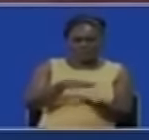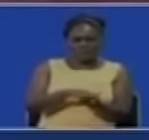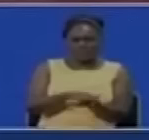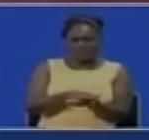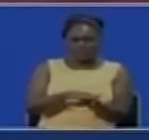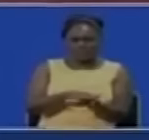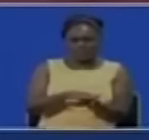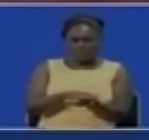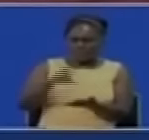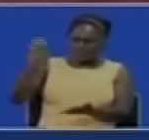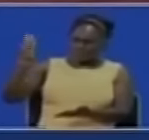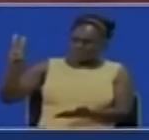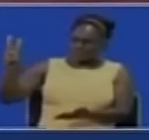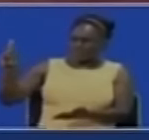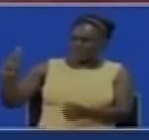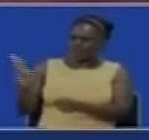through BVR,